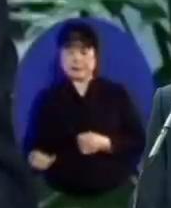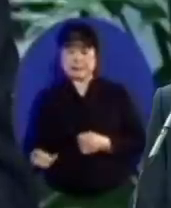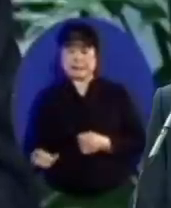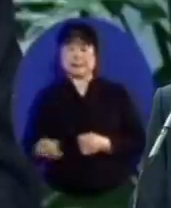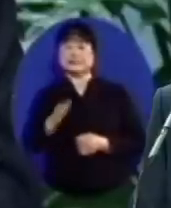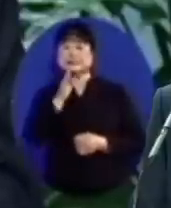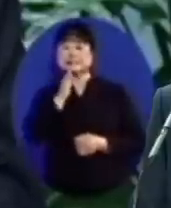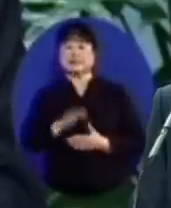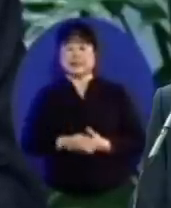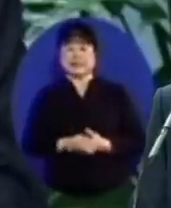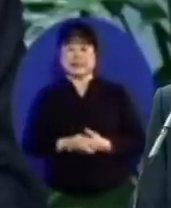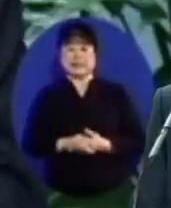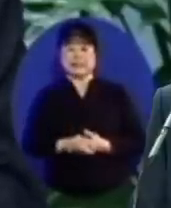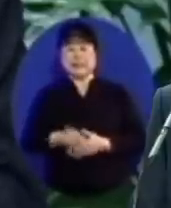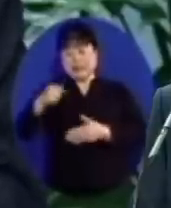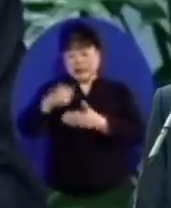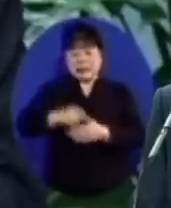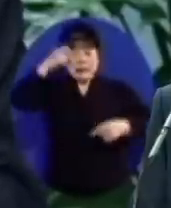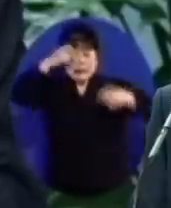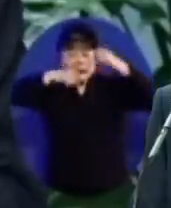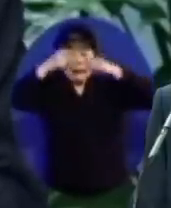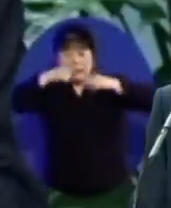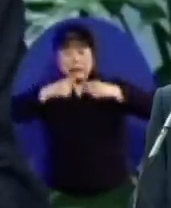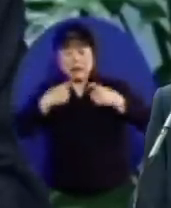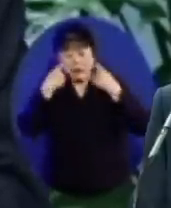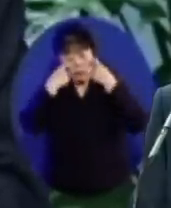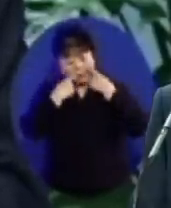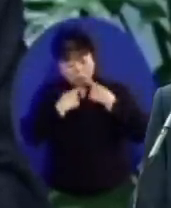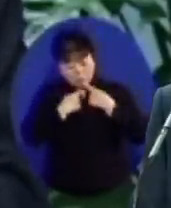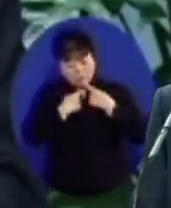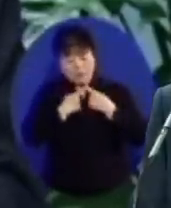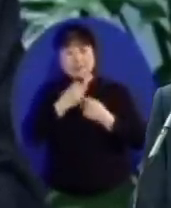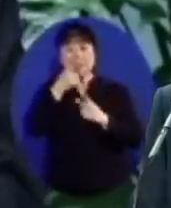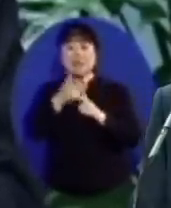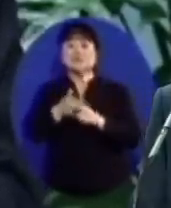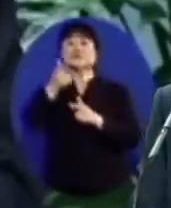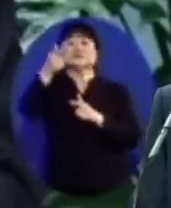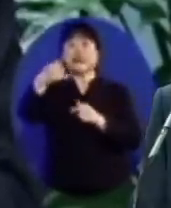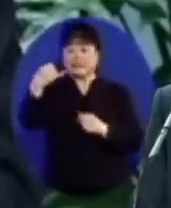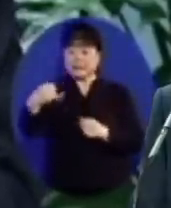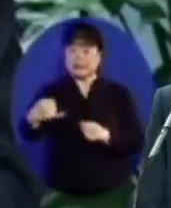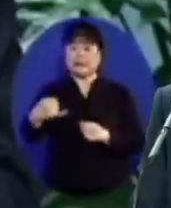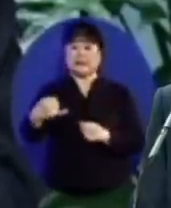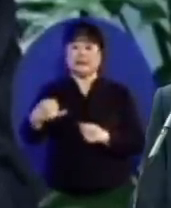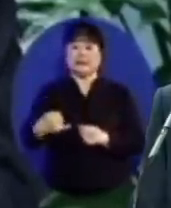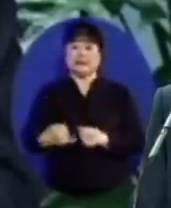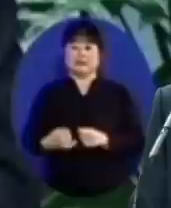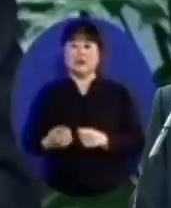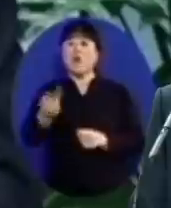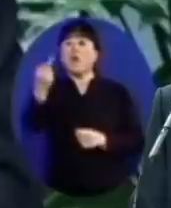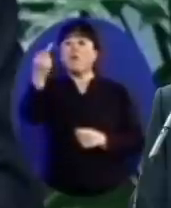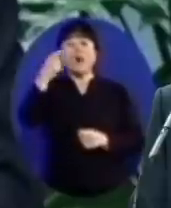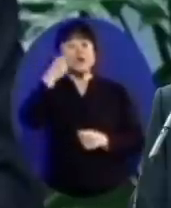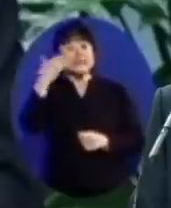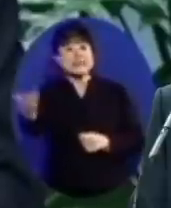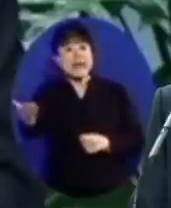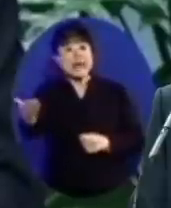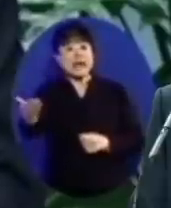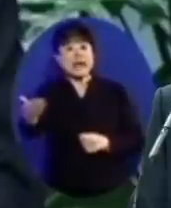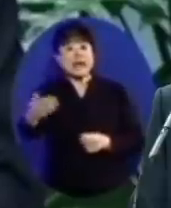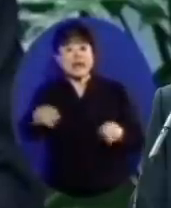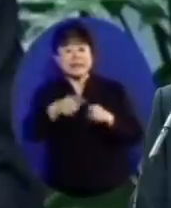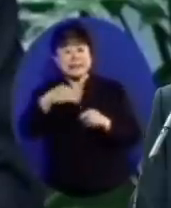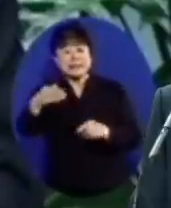절식하고 통곡을 하고 울어서 초췌하게 짝이 없습니다. 예수님이 그 딸들 보고 오라비가 어디 두었느냐, 가자.